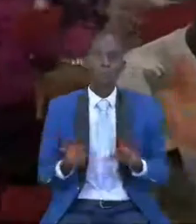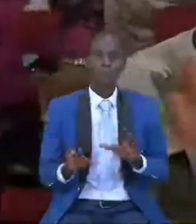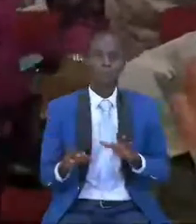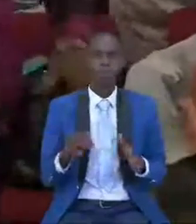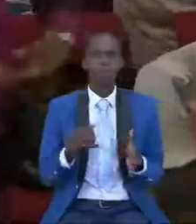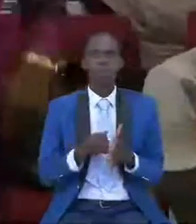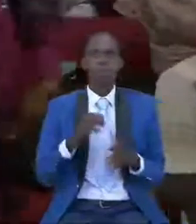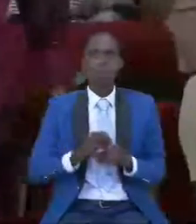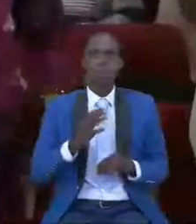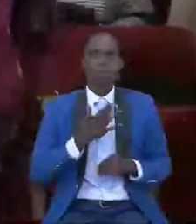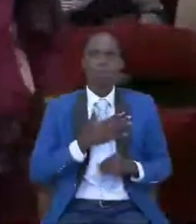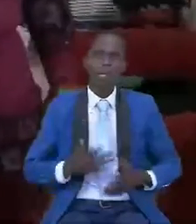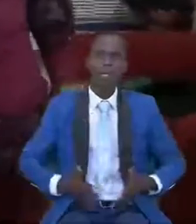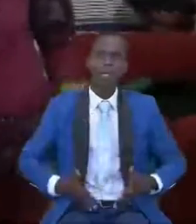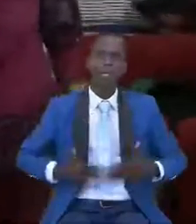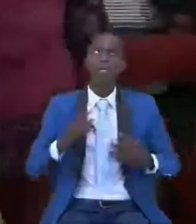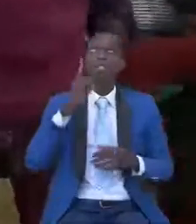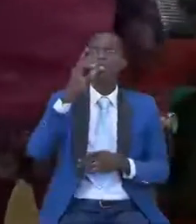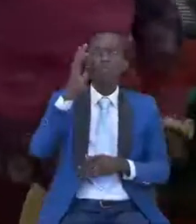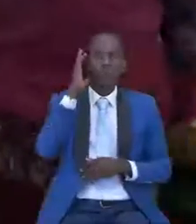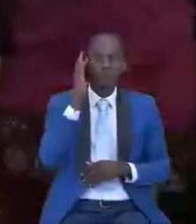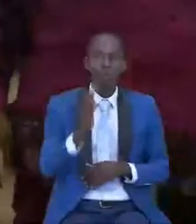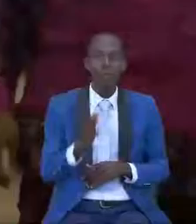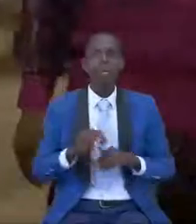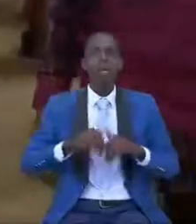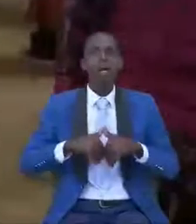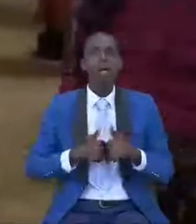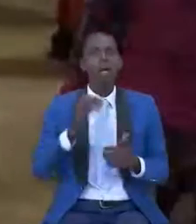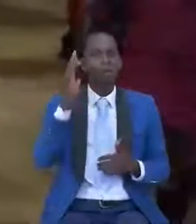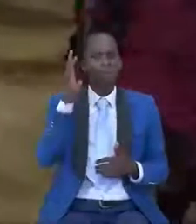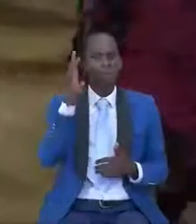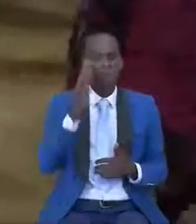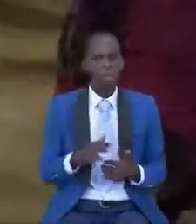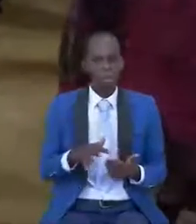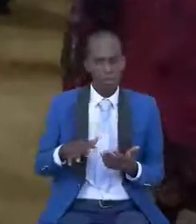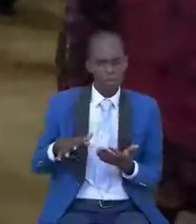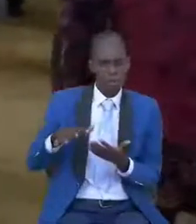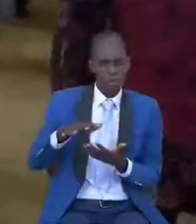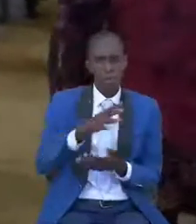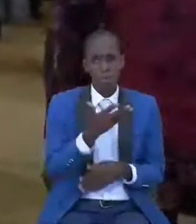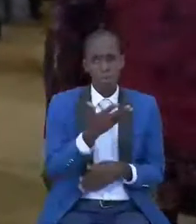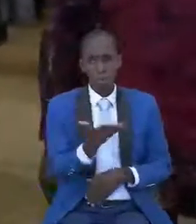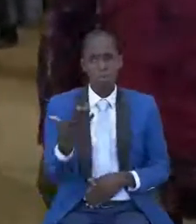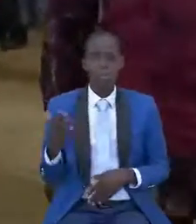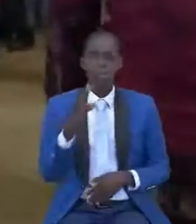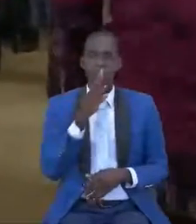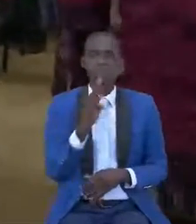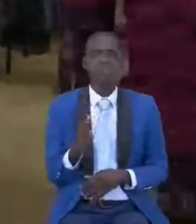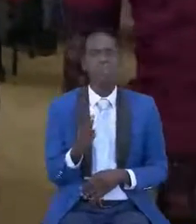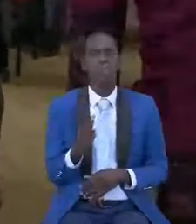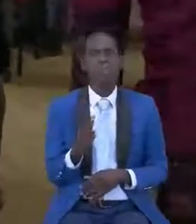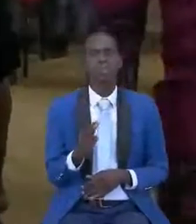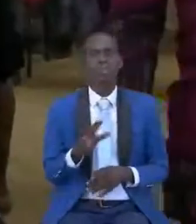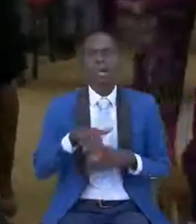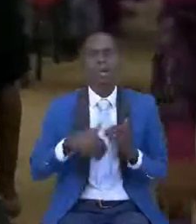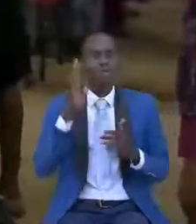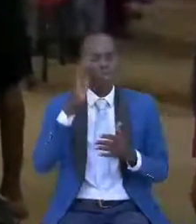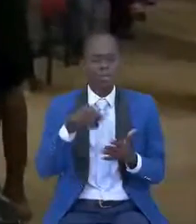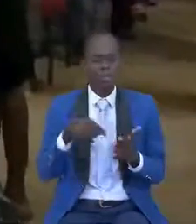vie, il le fera. Comment cela se ferait-il? Le Saint-Esprit viendra sur